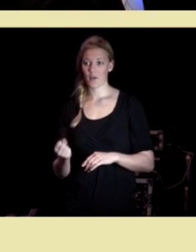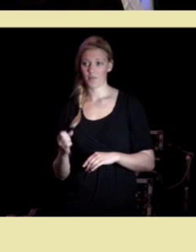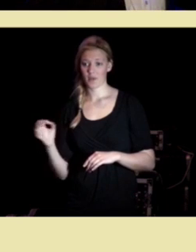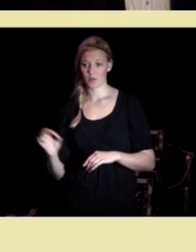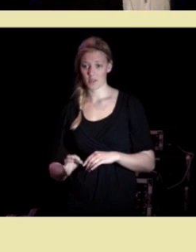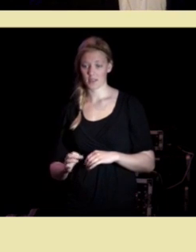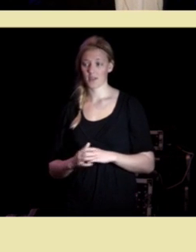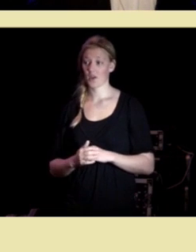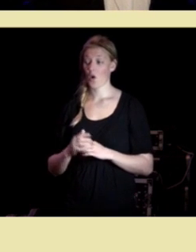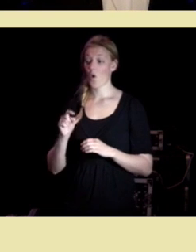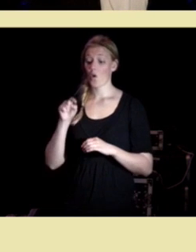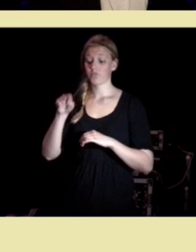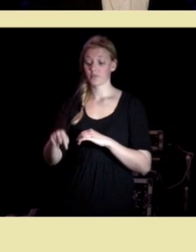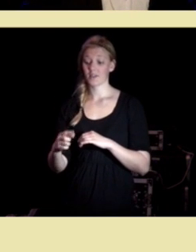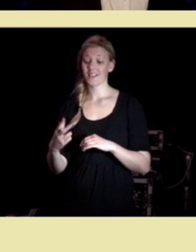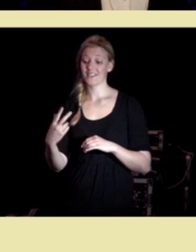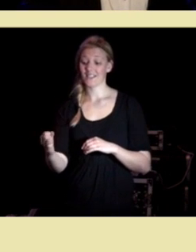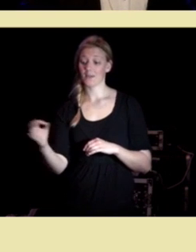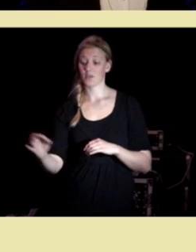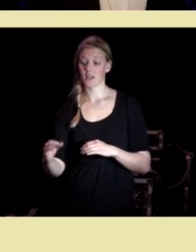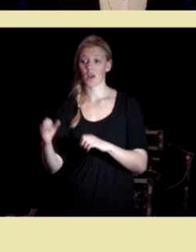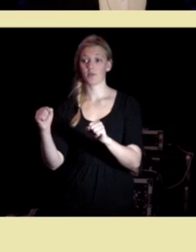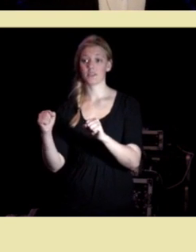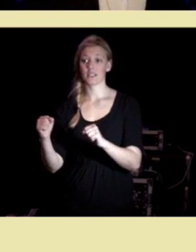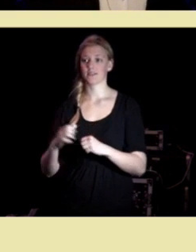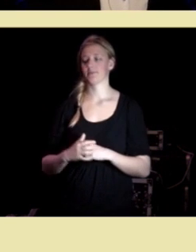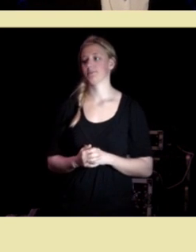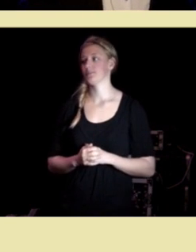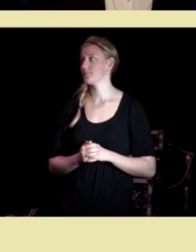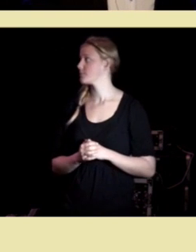og 3 uker frem har de blitt planlagt 30% av kapasiteten.